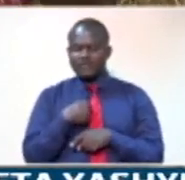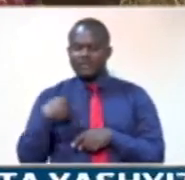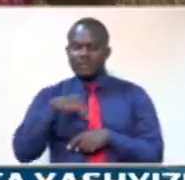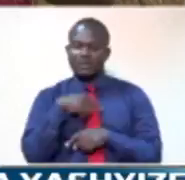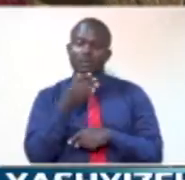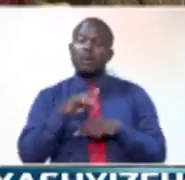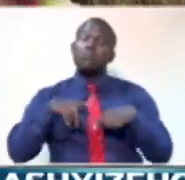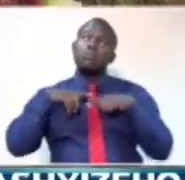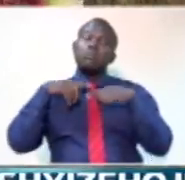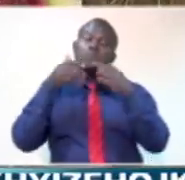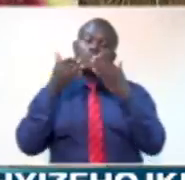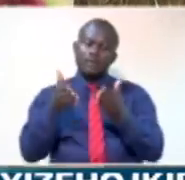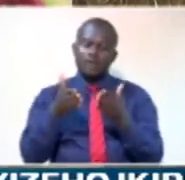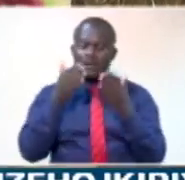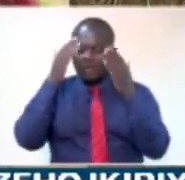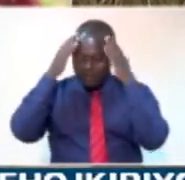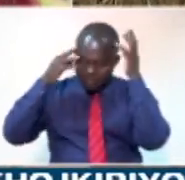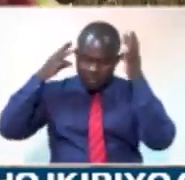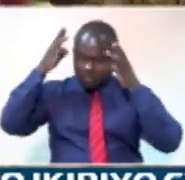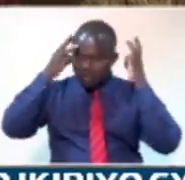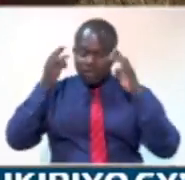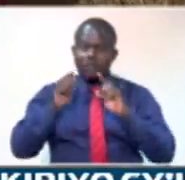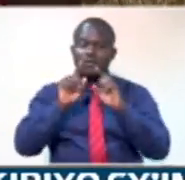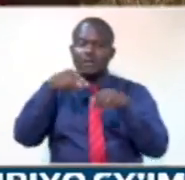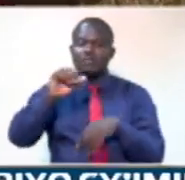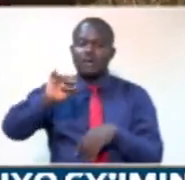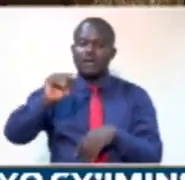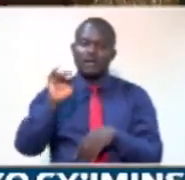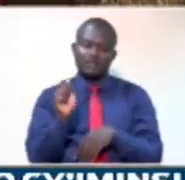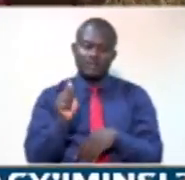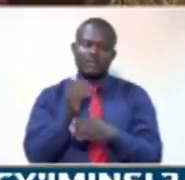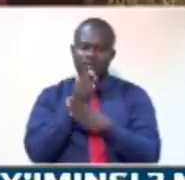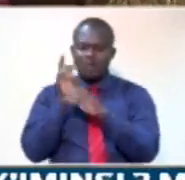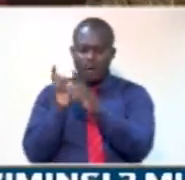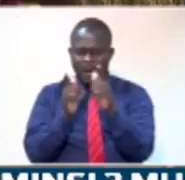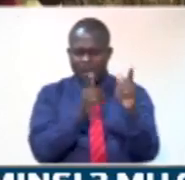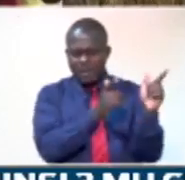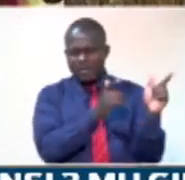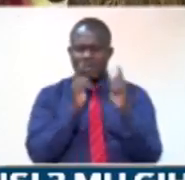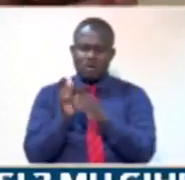Turagaruka tubaho, turahangayika, tujya mpanja, mbese imbunda zihora zirasa.